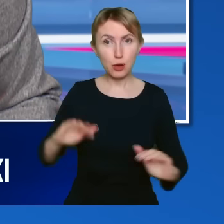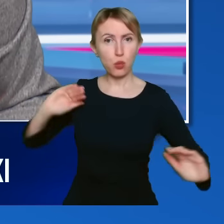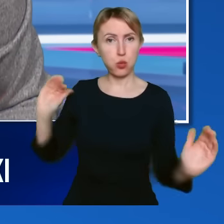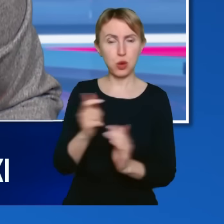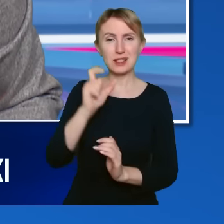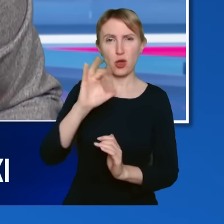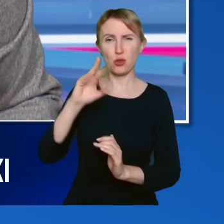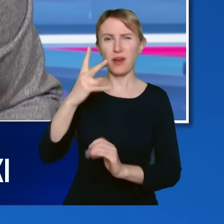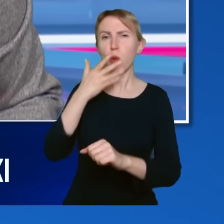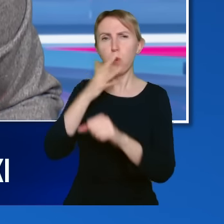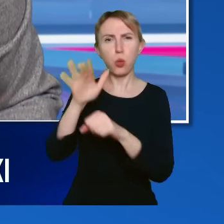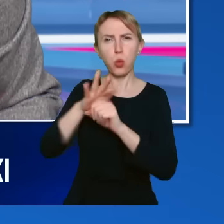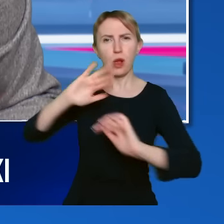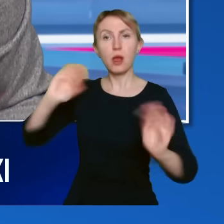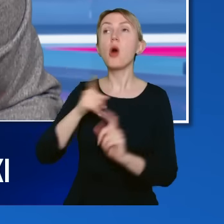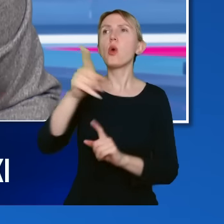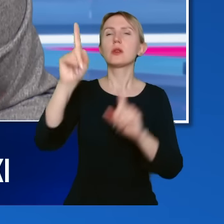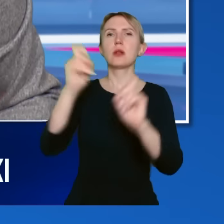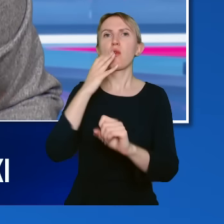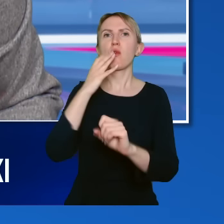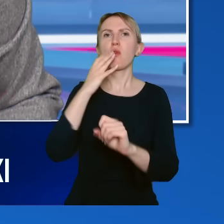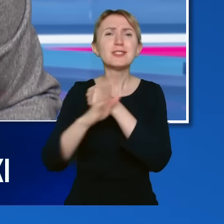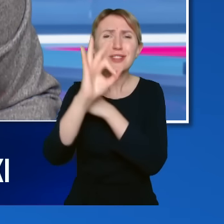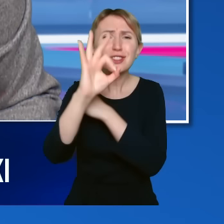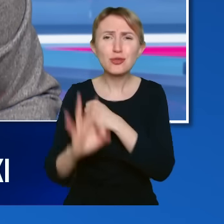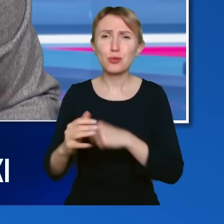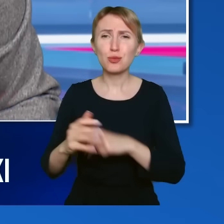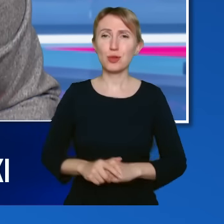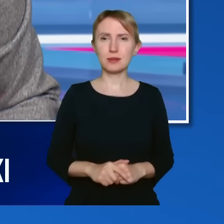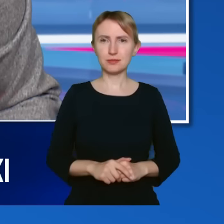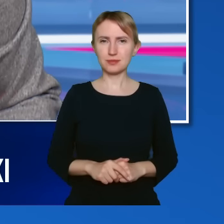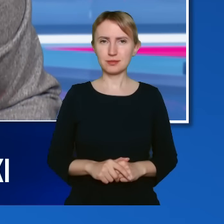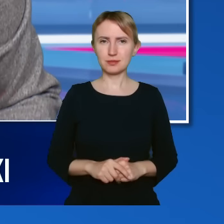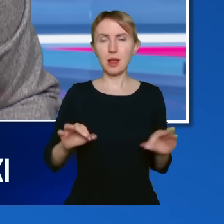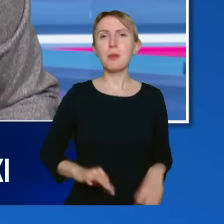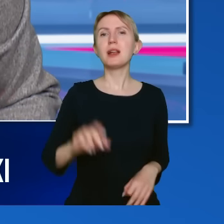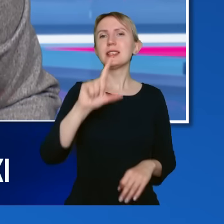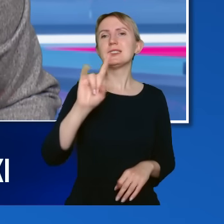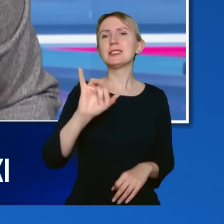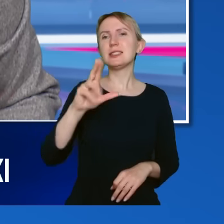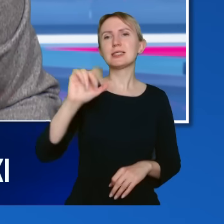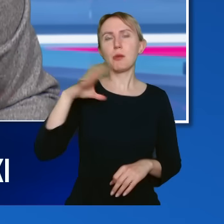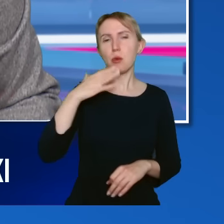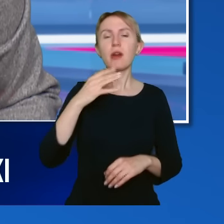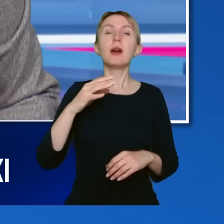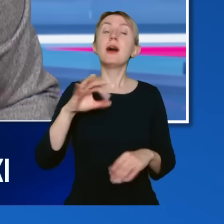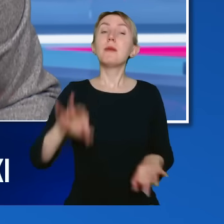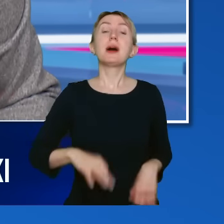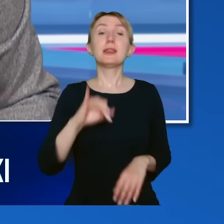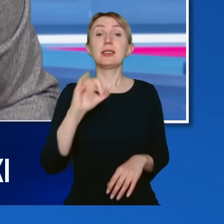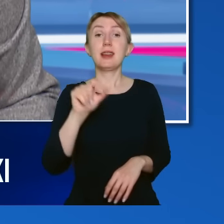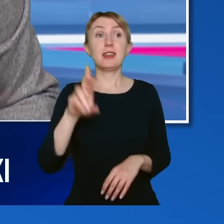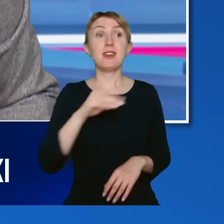polityki klimatycznej, a oni tam zaczynają mówić o 90%. Pani Zielińska to powiedziała. Pani Jachira w polskim Sejmie mówi, że rolnicy nie